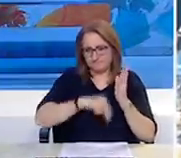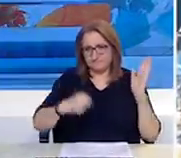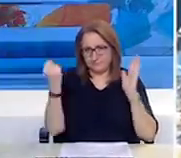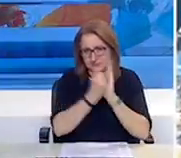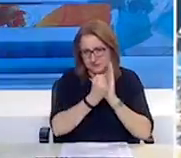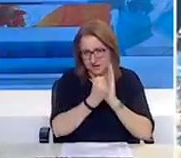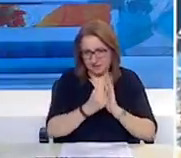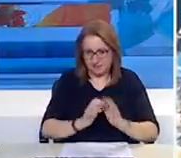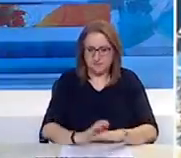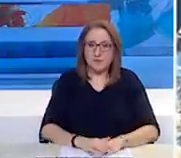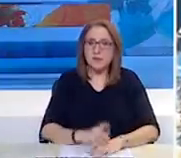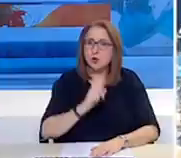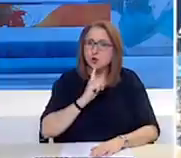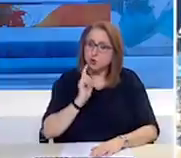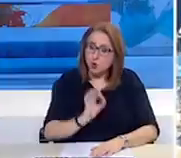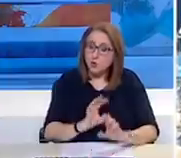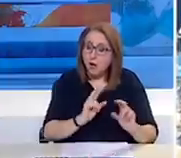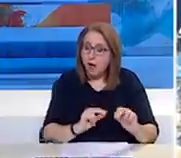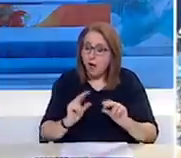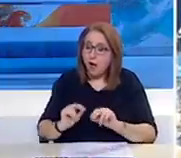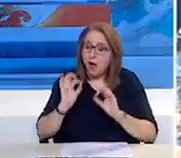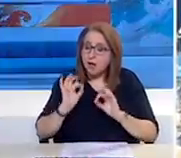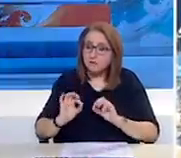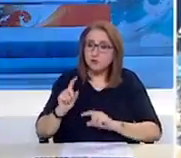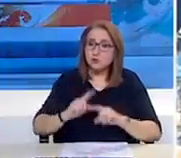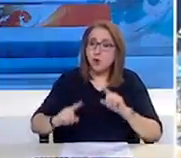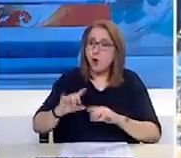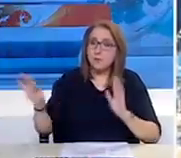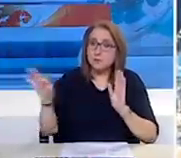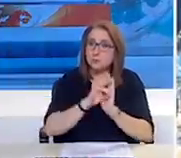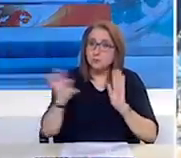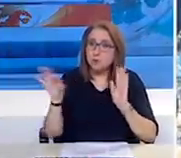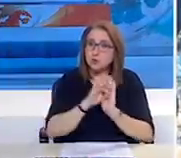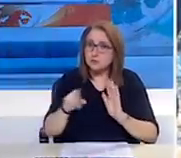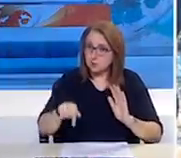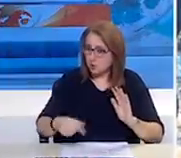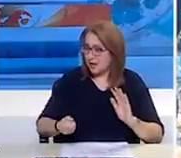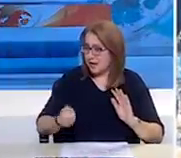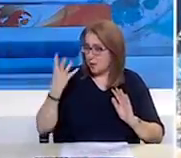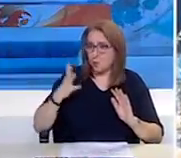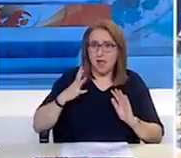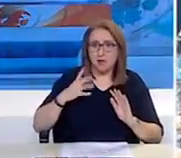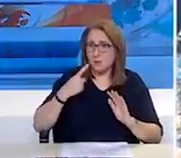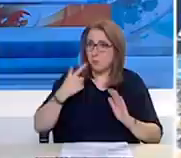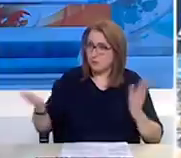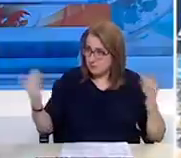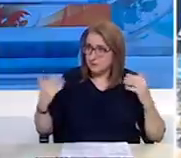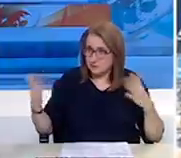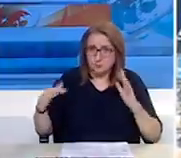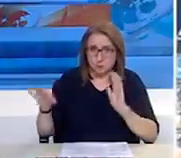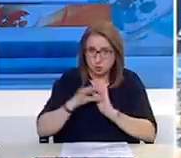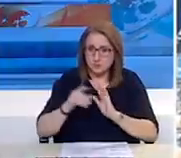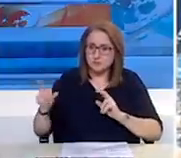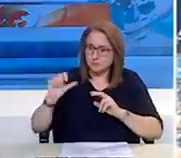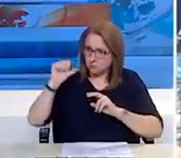διαδικασία θα τηρηθεί για όλους όσοι ανταποκρίθηκαν στην πρόσκληση πρόσληψης του ΕΟΔΗ και θα εργαστούν στο πρόγραμμα. Σταδιακά και